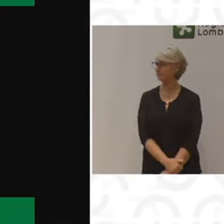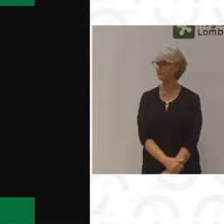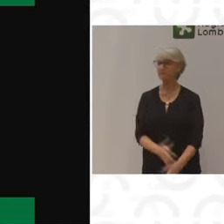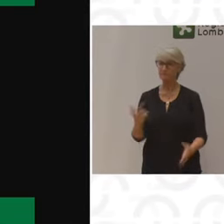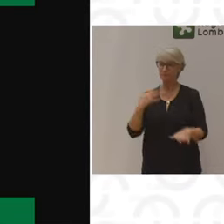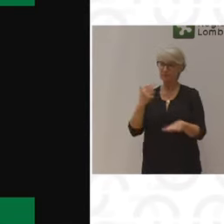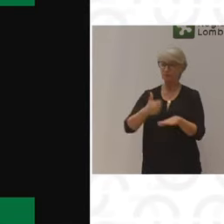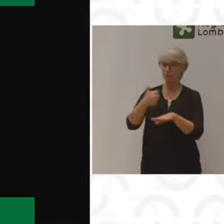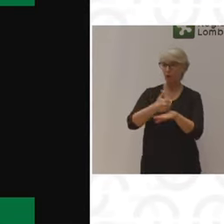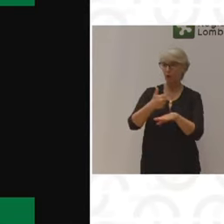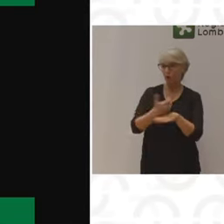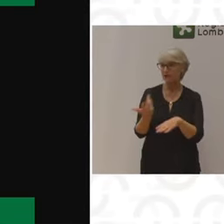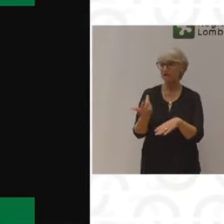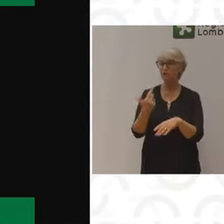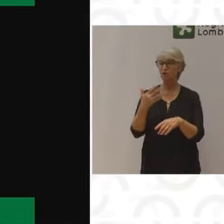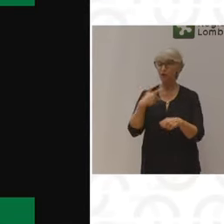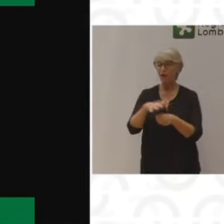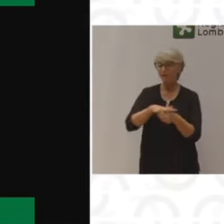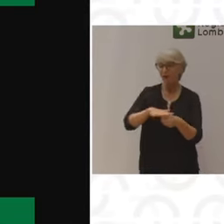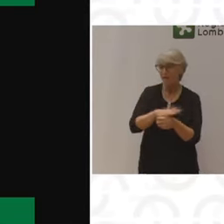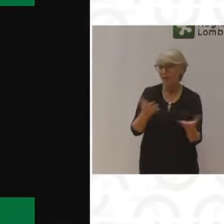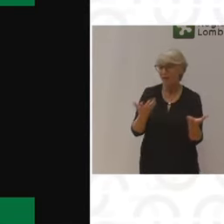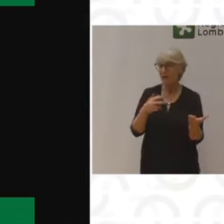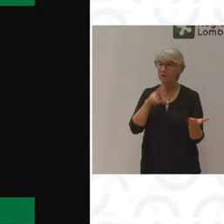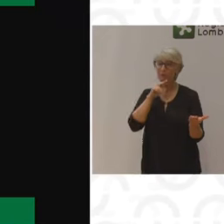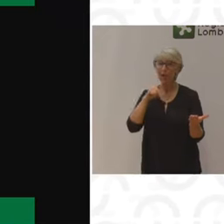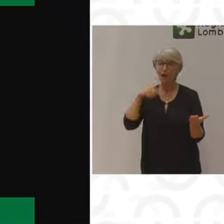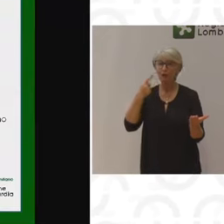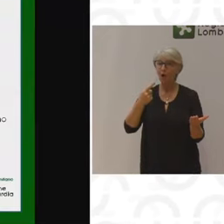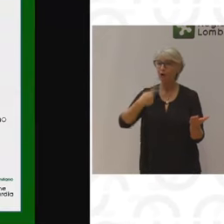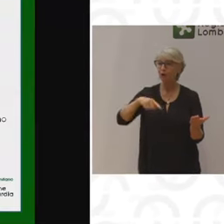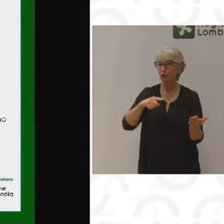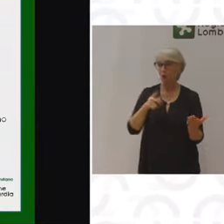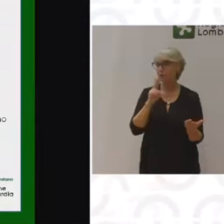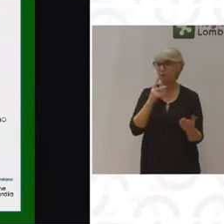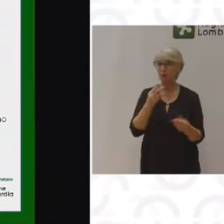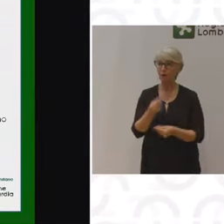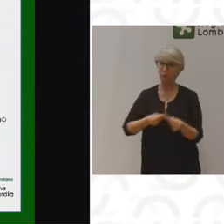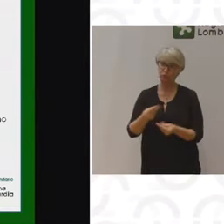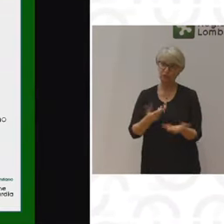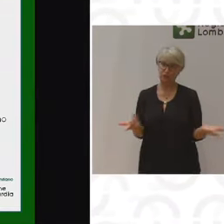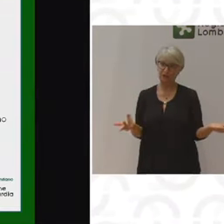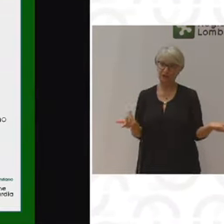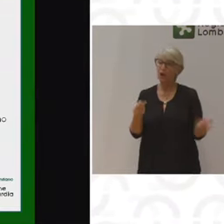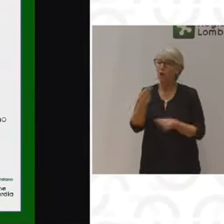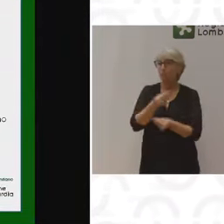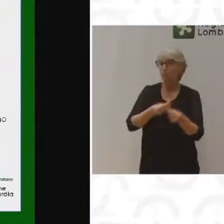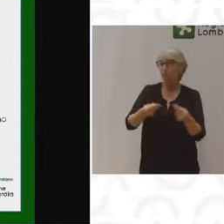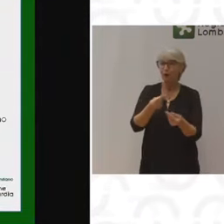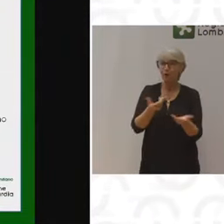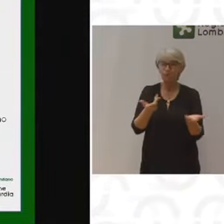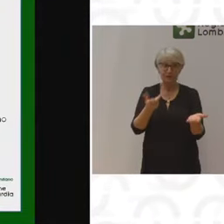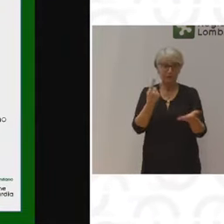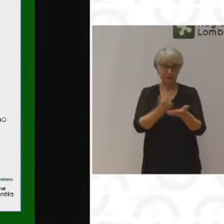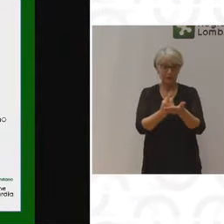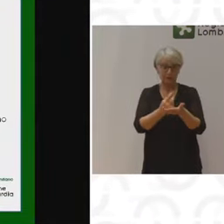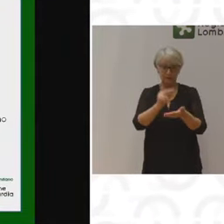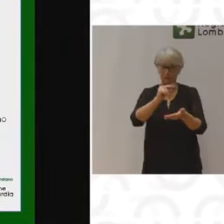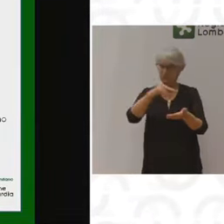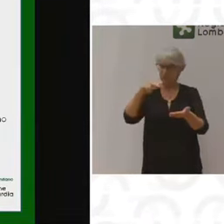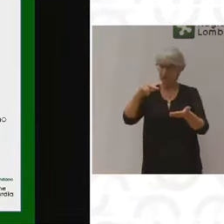Ci sono le famiglie, ma parlare dopo di noi vuol dire parlare anche di progettualità, una progettualità che deve essere scritta